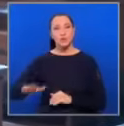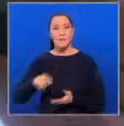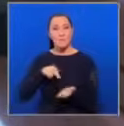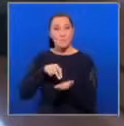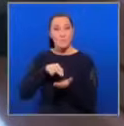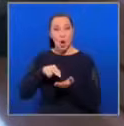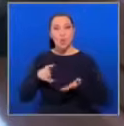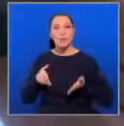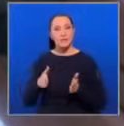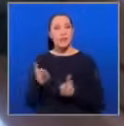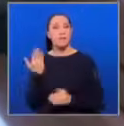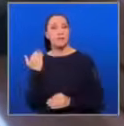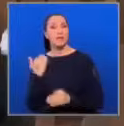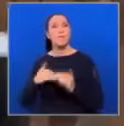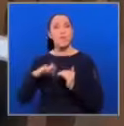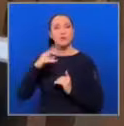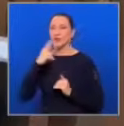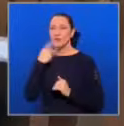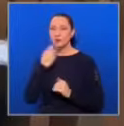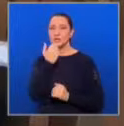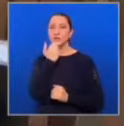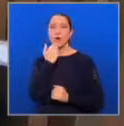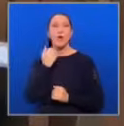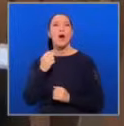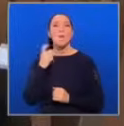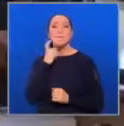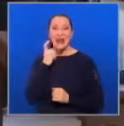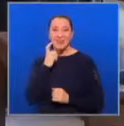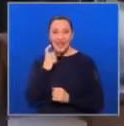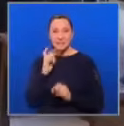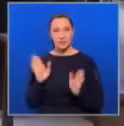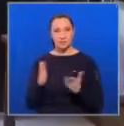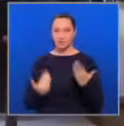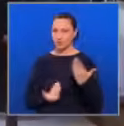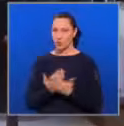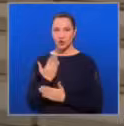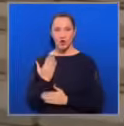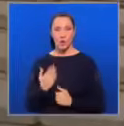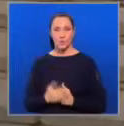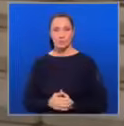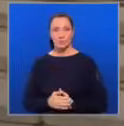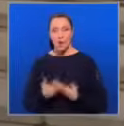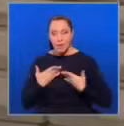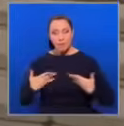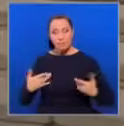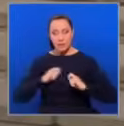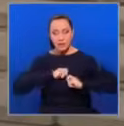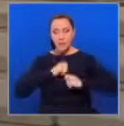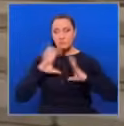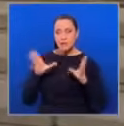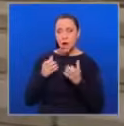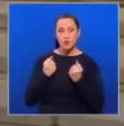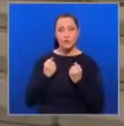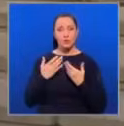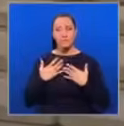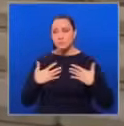пешеходна пътека преди повече от две години в село брта започва от начало ние страдаме цял живот ние